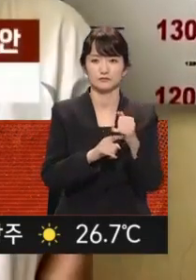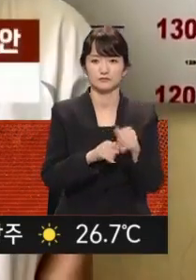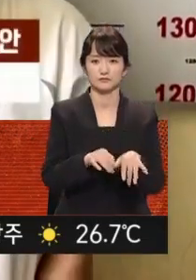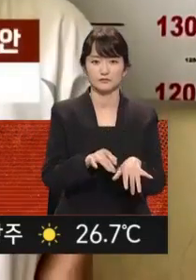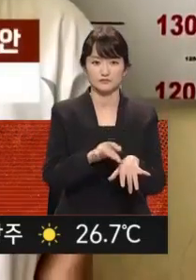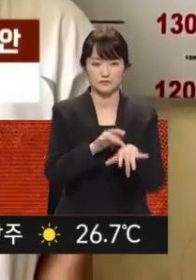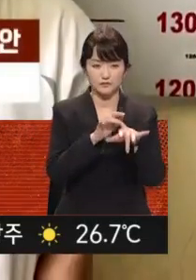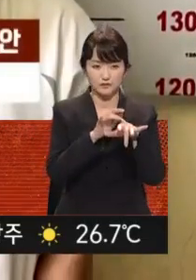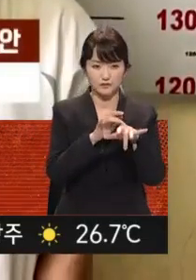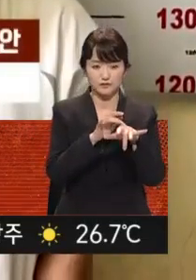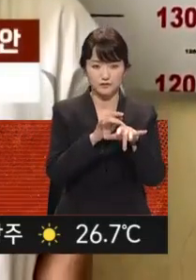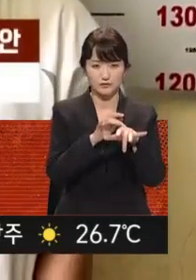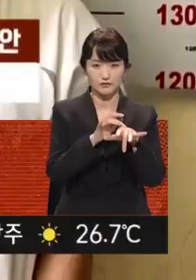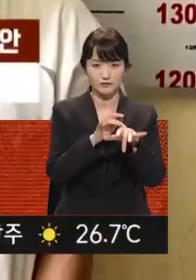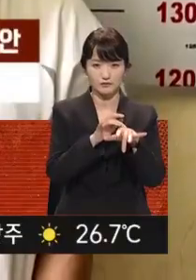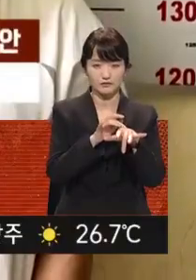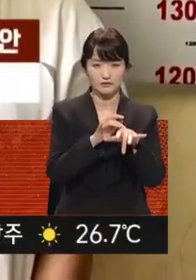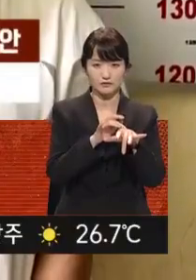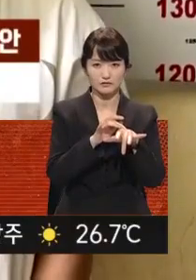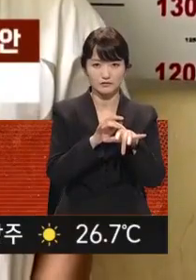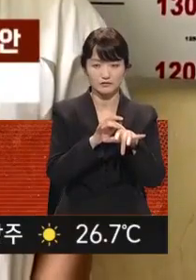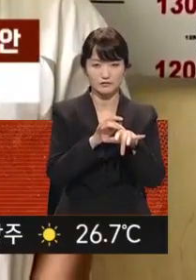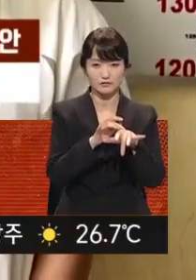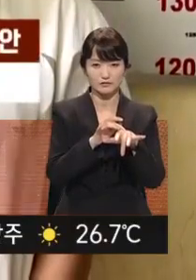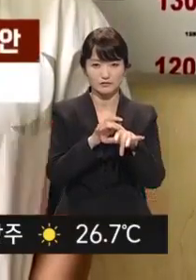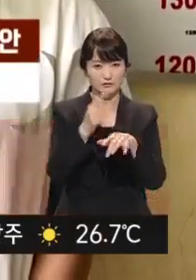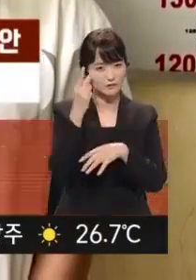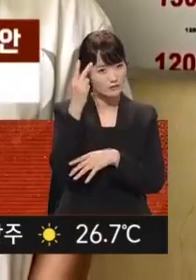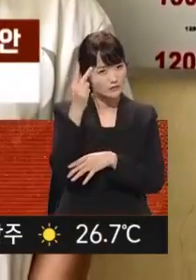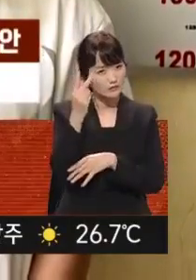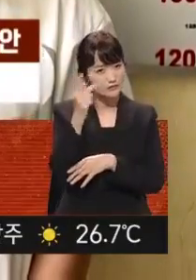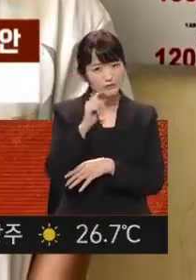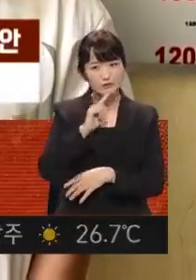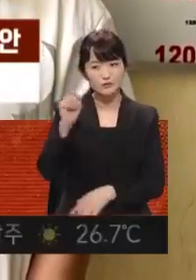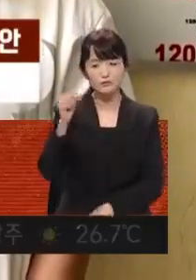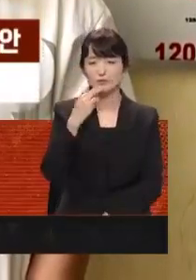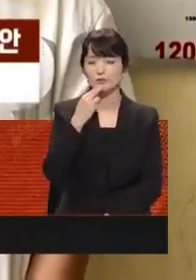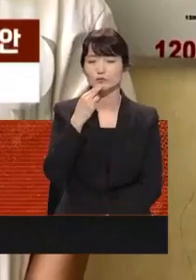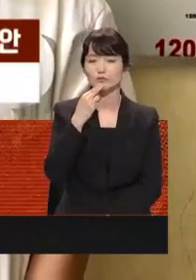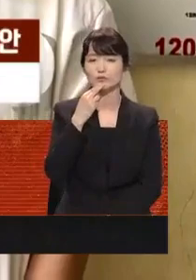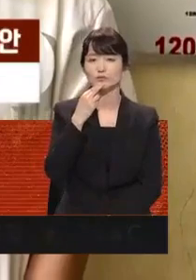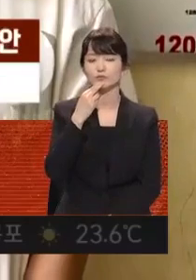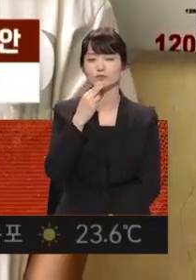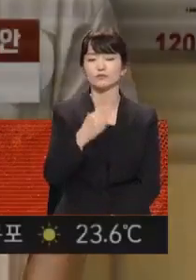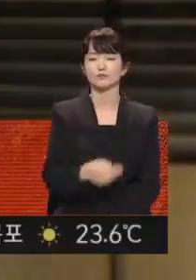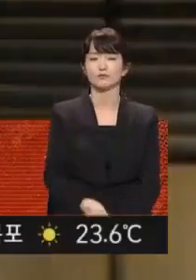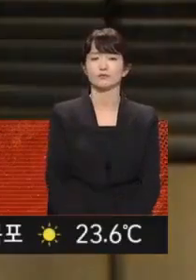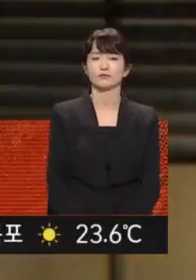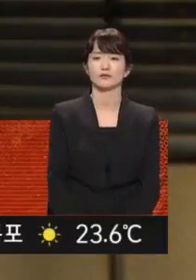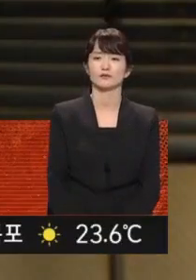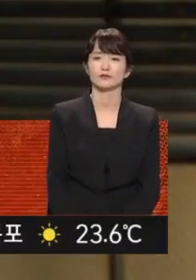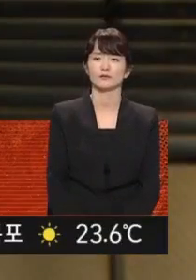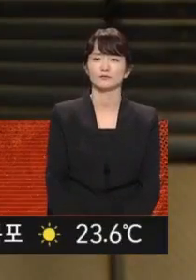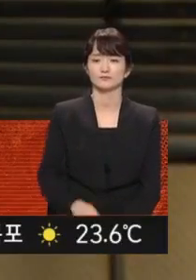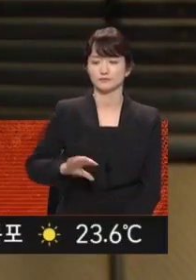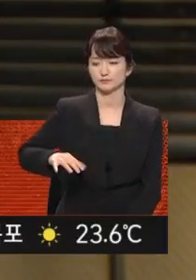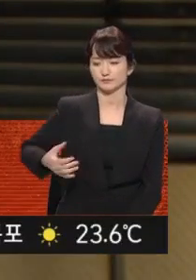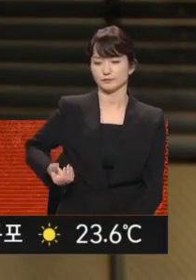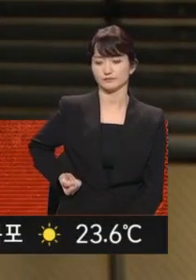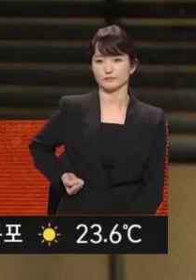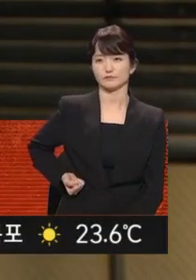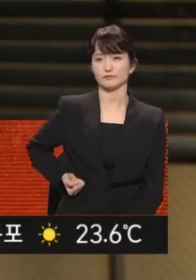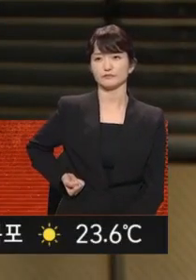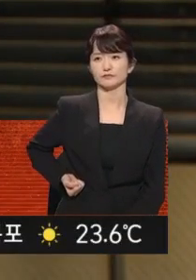했다는 겁니다 그것도 되게 희한한 의심스러운 상황이죠 뭐 의심이라기보다 좀 이상한게 캄보디아 자체를